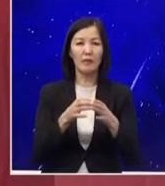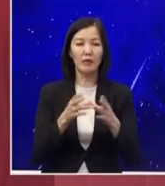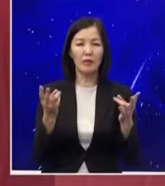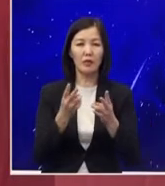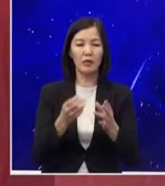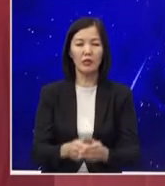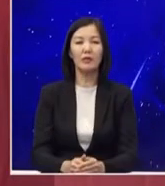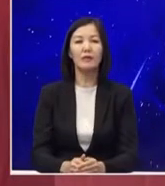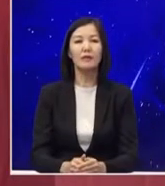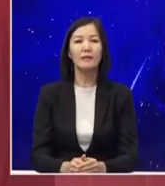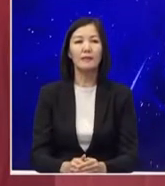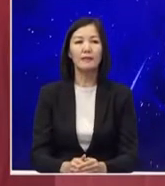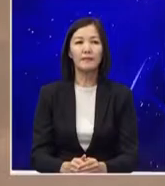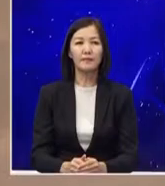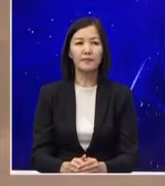қажет.